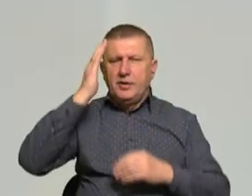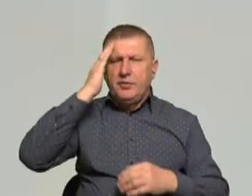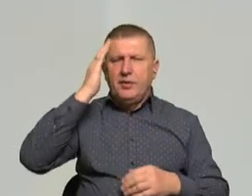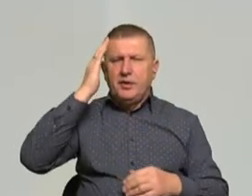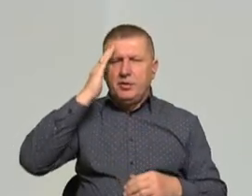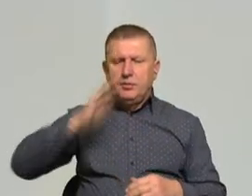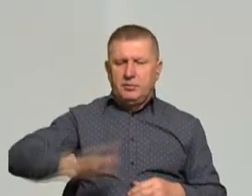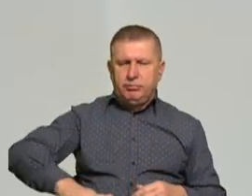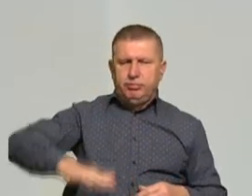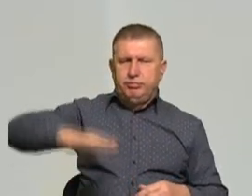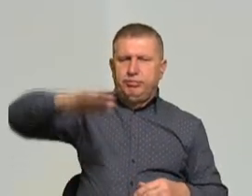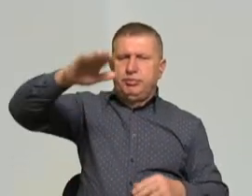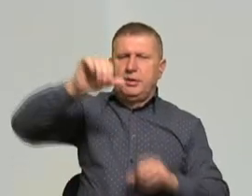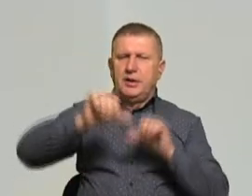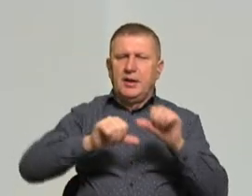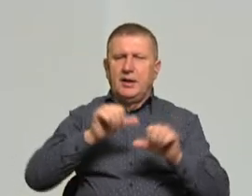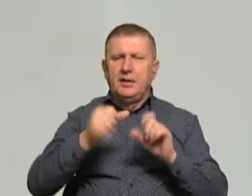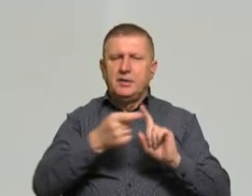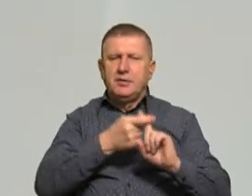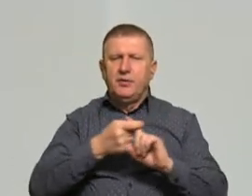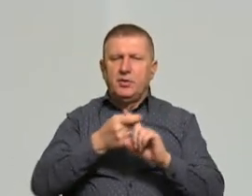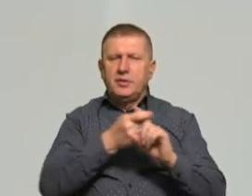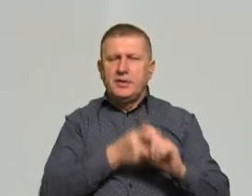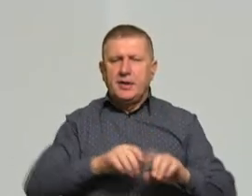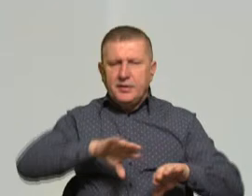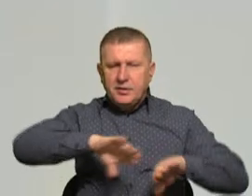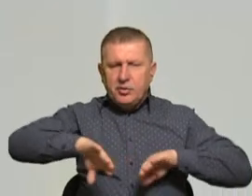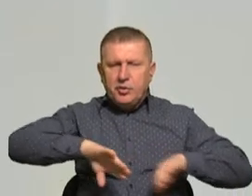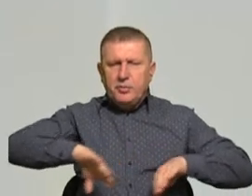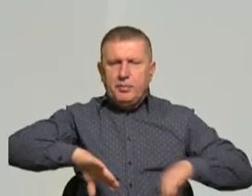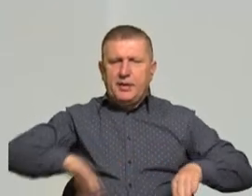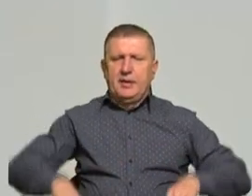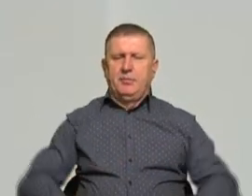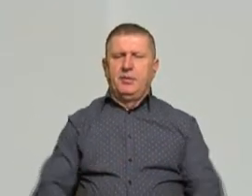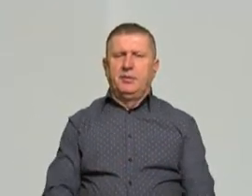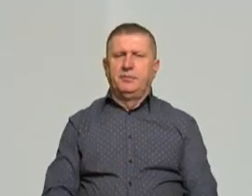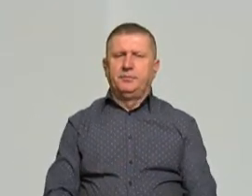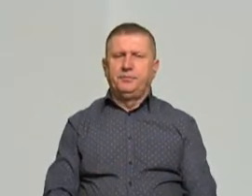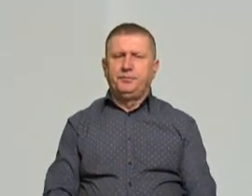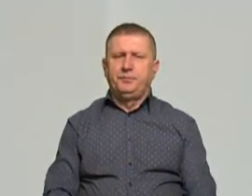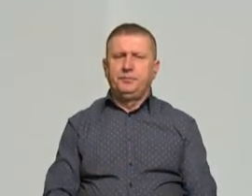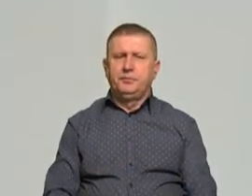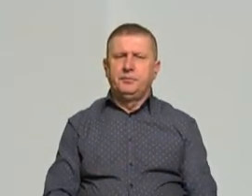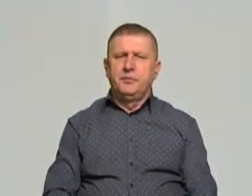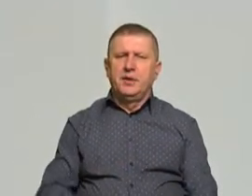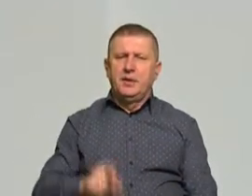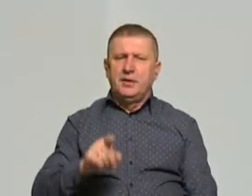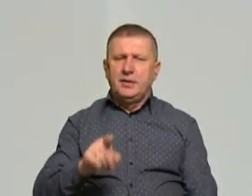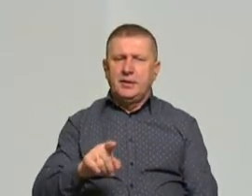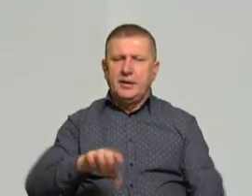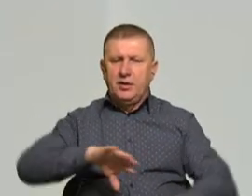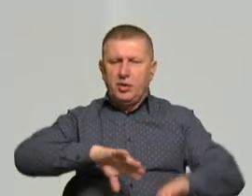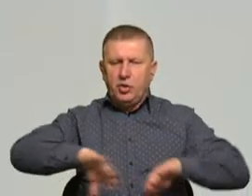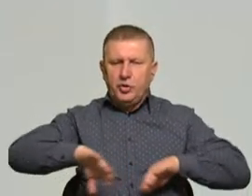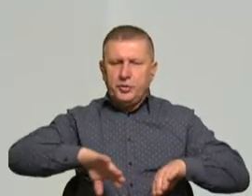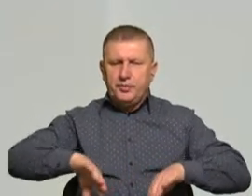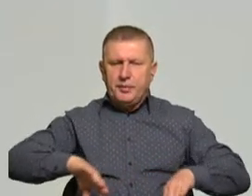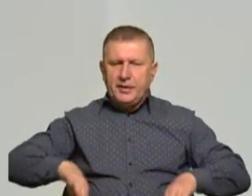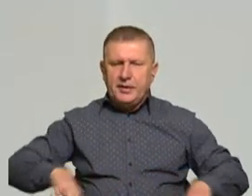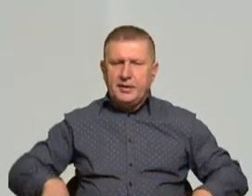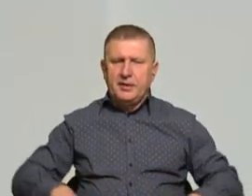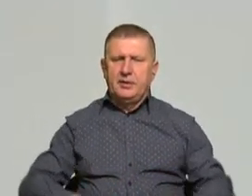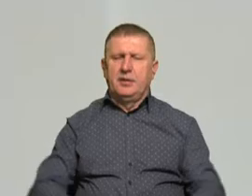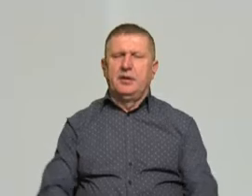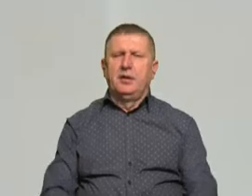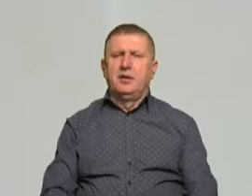najmłodszych lat związanej z właśnie kwestią segregacji odpadów. Te kwestie segregacji odpadów i w ogóle